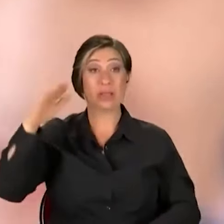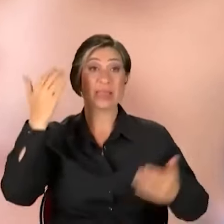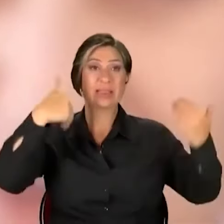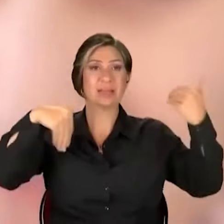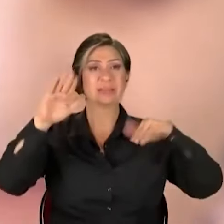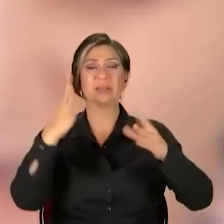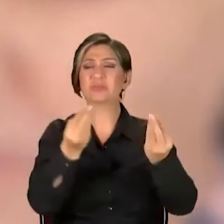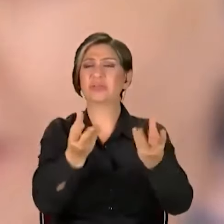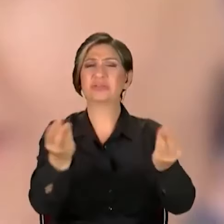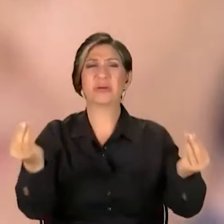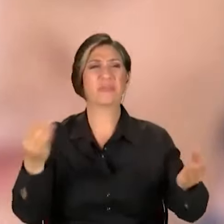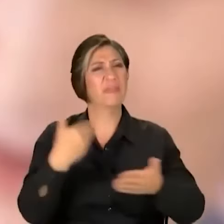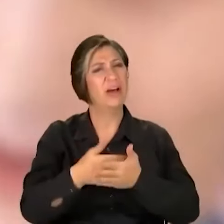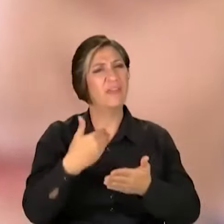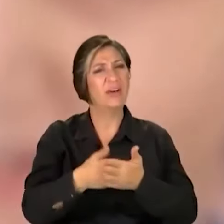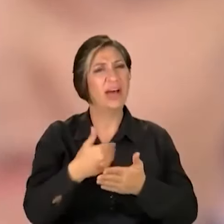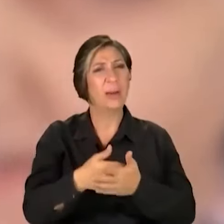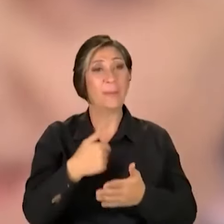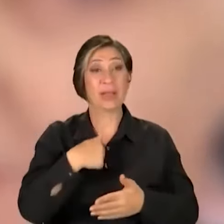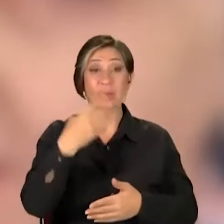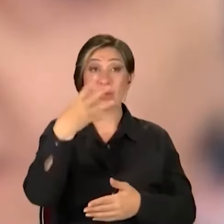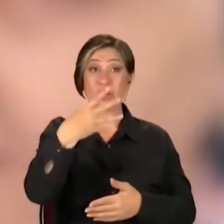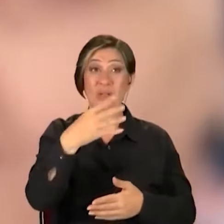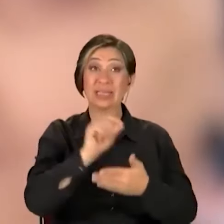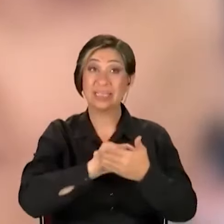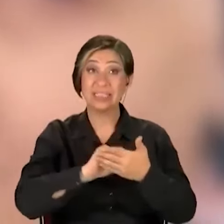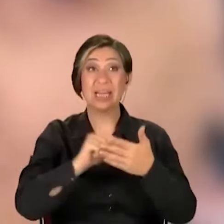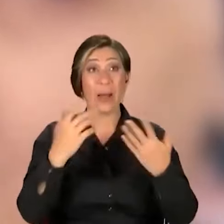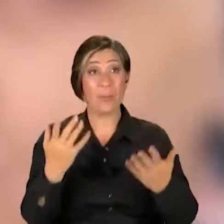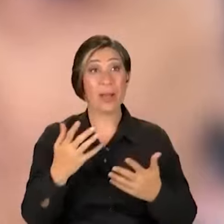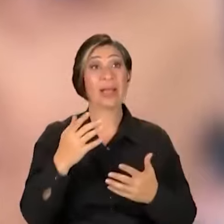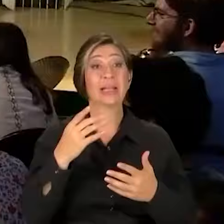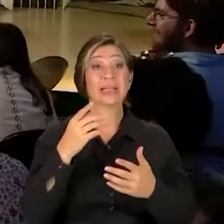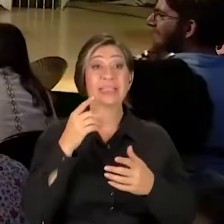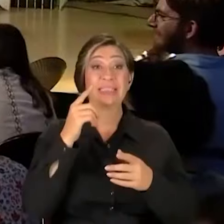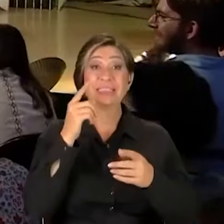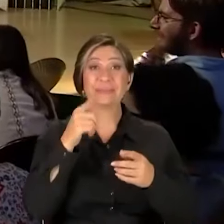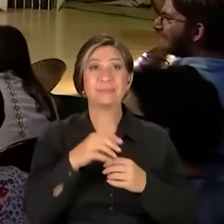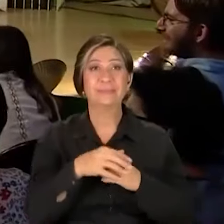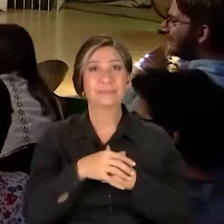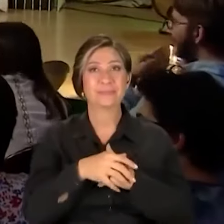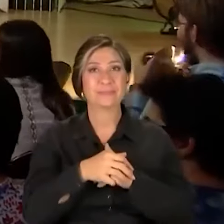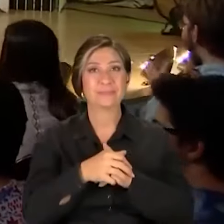dansöz piyasada vah vah. Bana da bir dörtlük yazın ama dikkat dilimi.